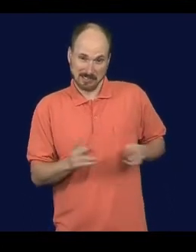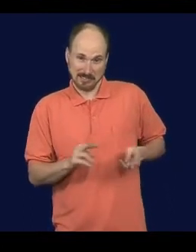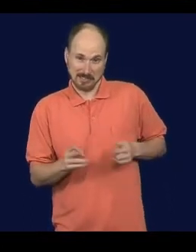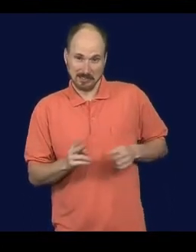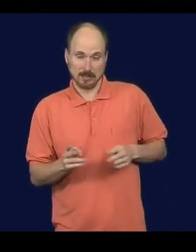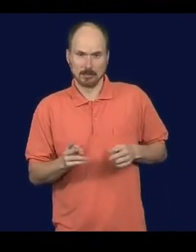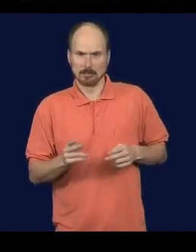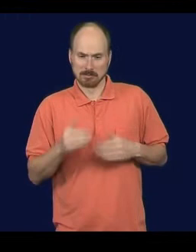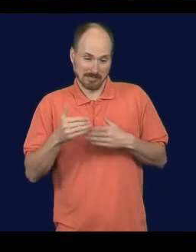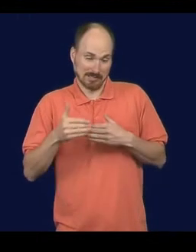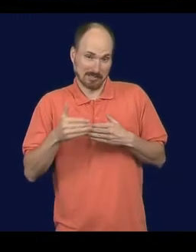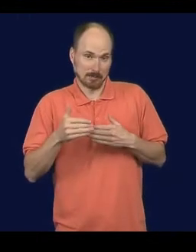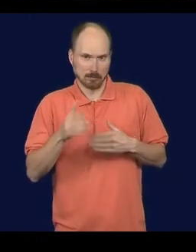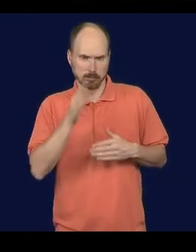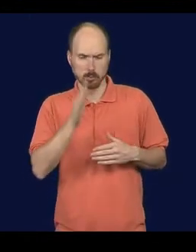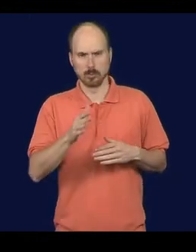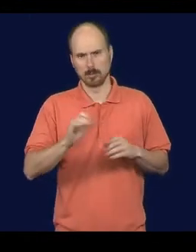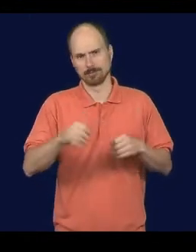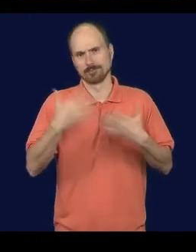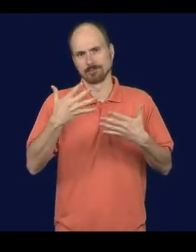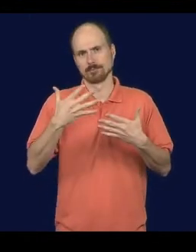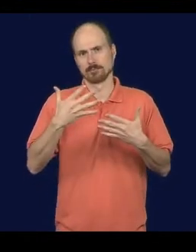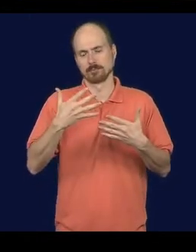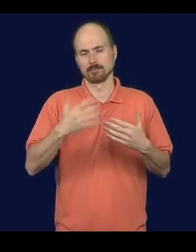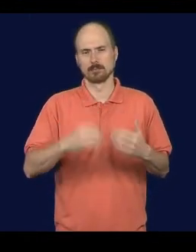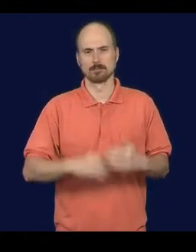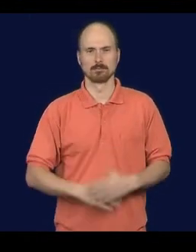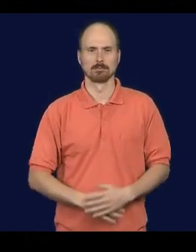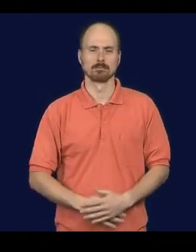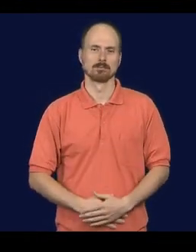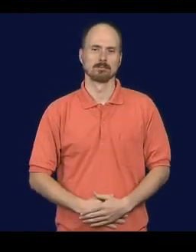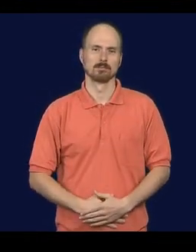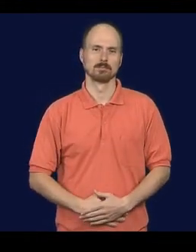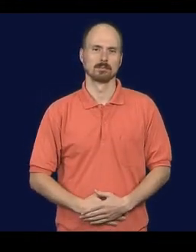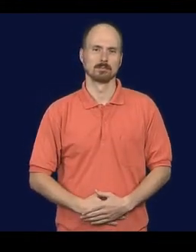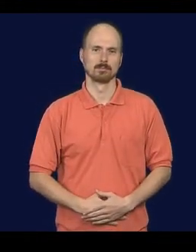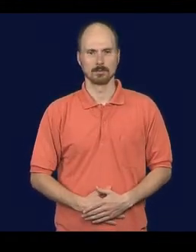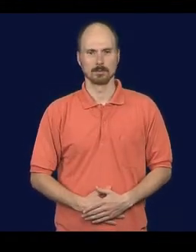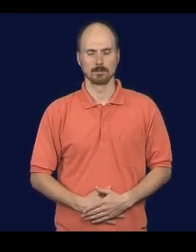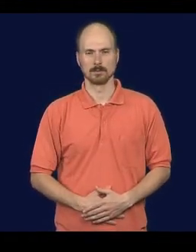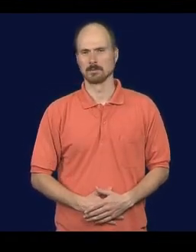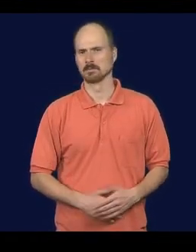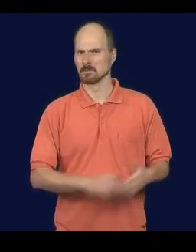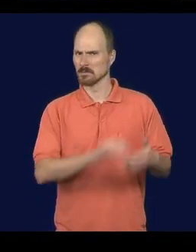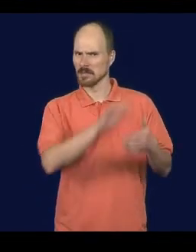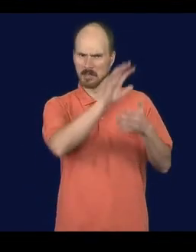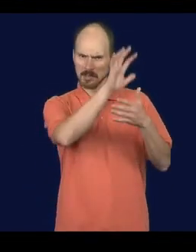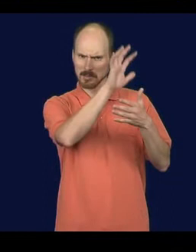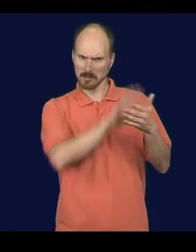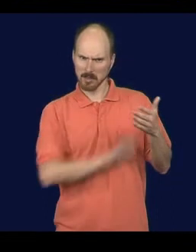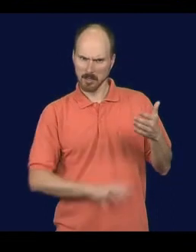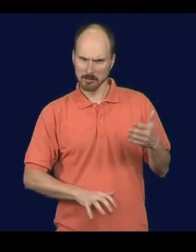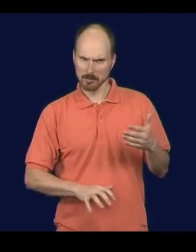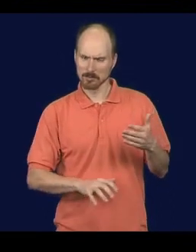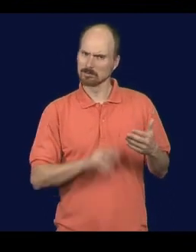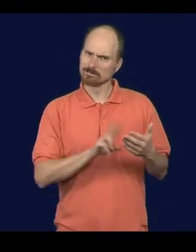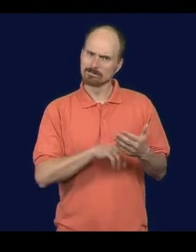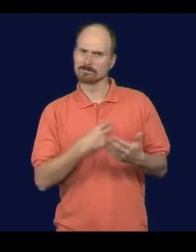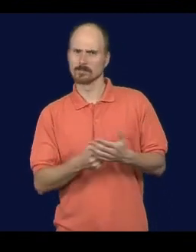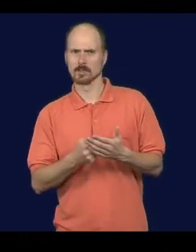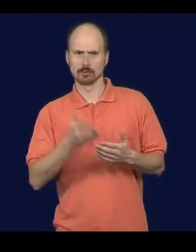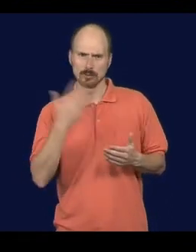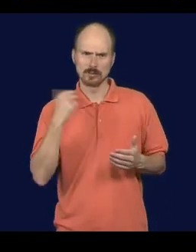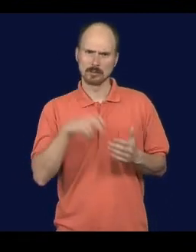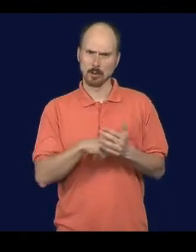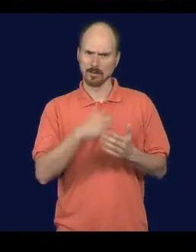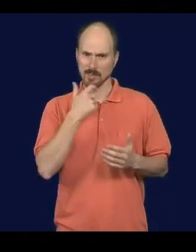můžete rozšířit i na webu tuto informaci. A já jsem chtěl mít vlastně spíš dotaz takový přímo na vás, že je to spíš